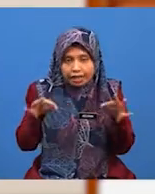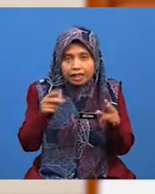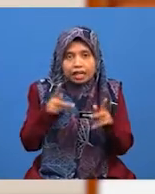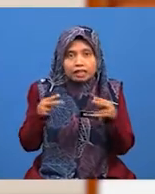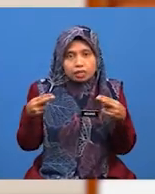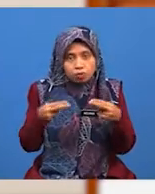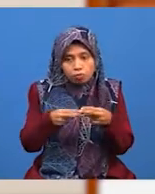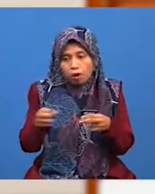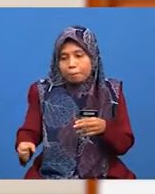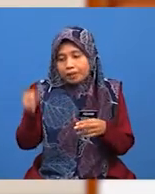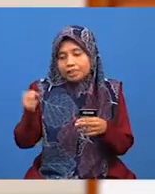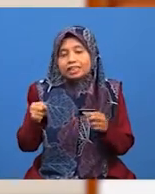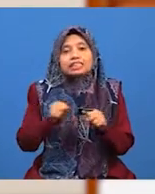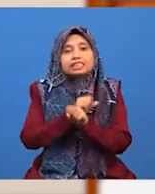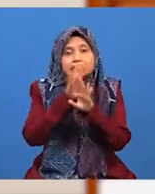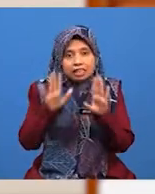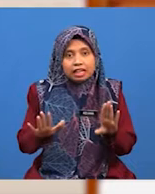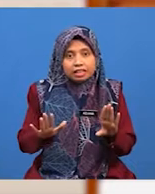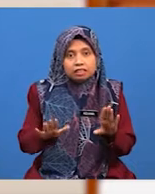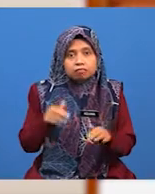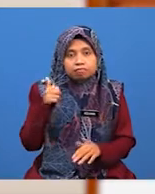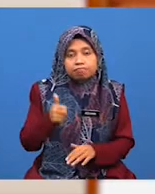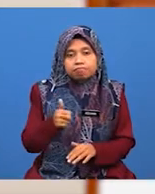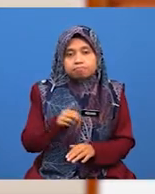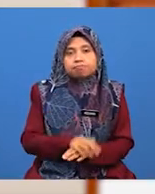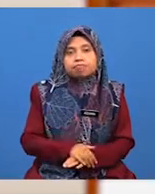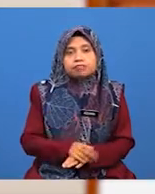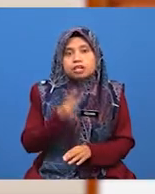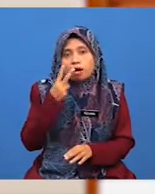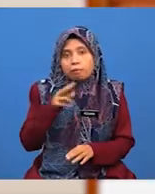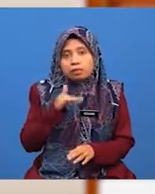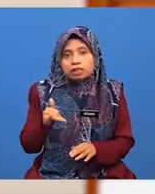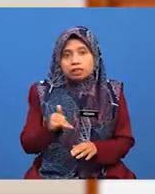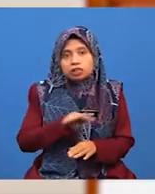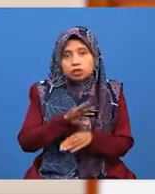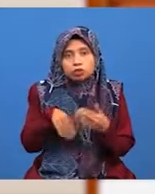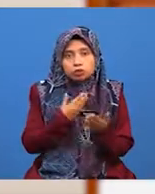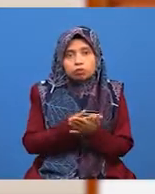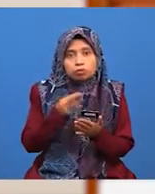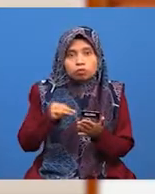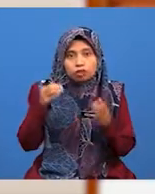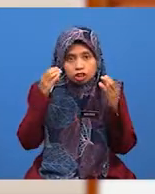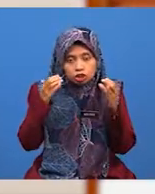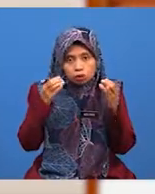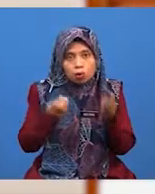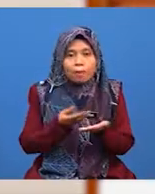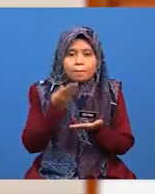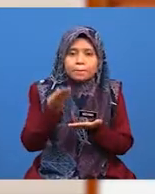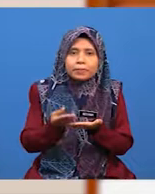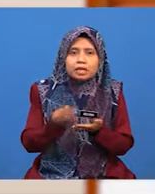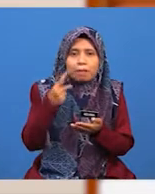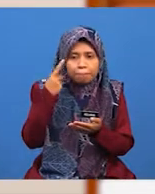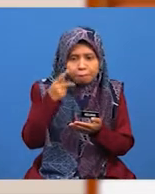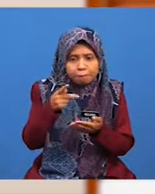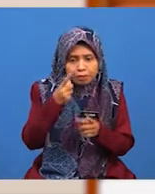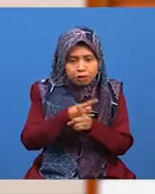hubung pancangan keterangan? Bagus. Nampaknya semua murid cikgu memberikan